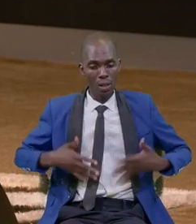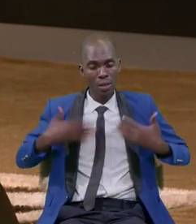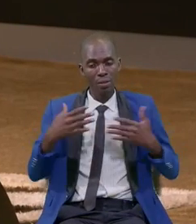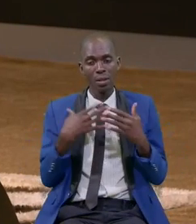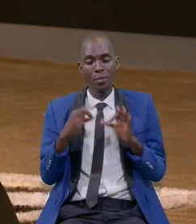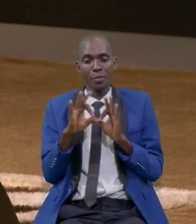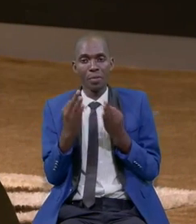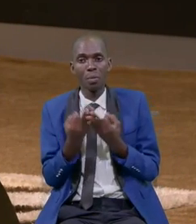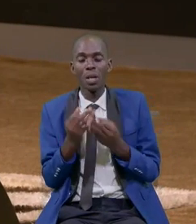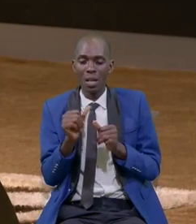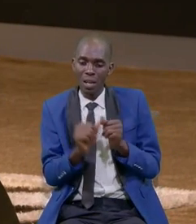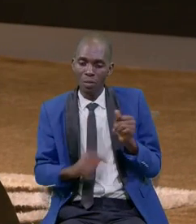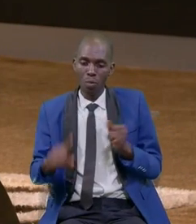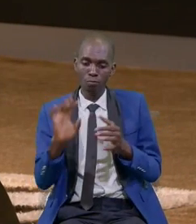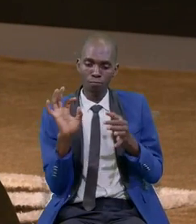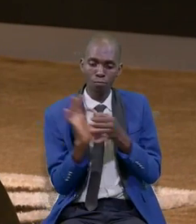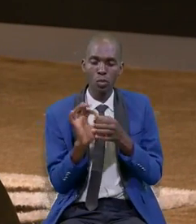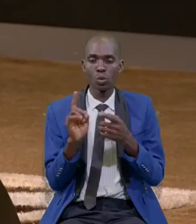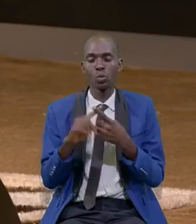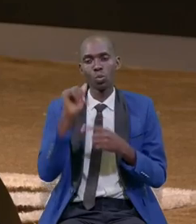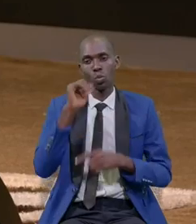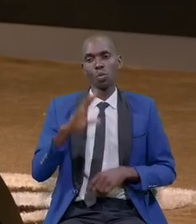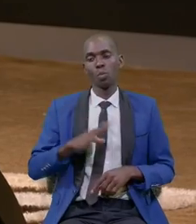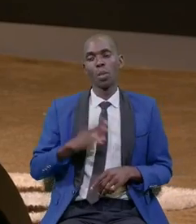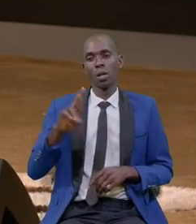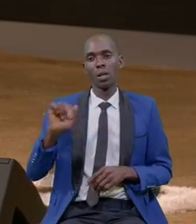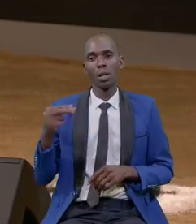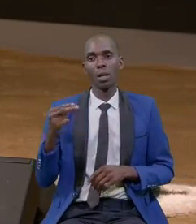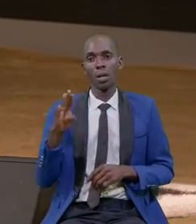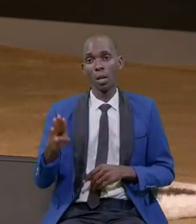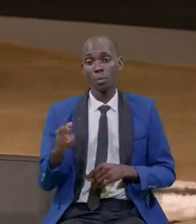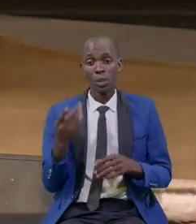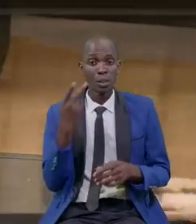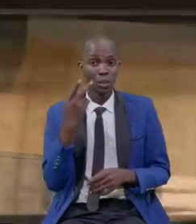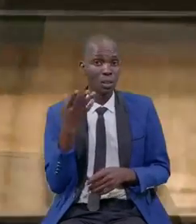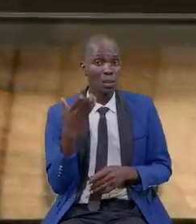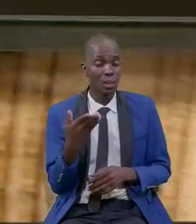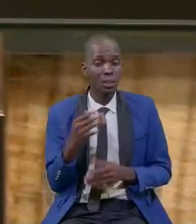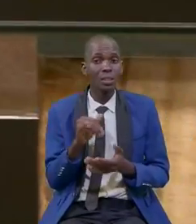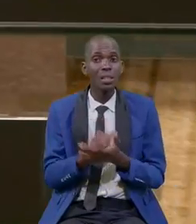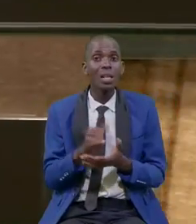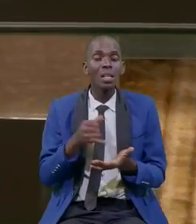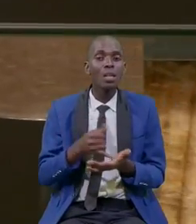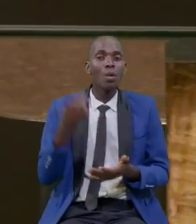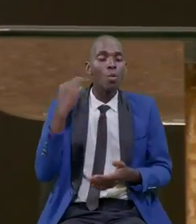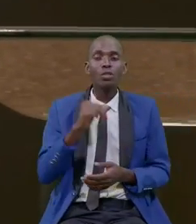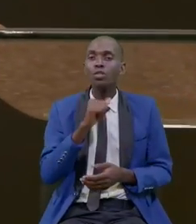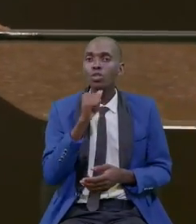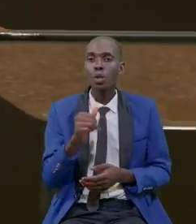qui lui appartiennent. Donc on voit que ce n'est